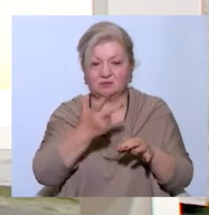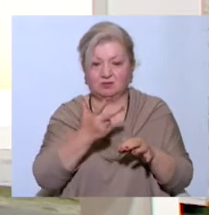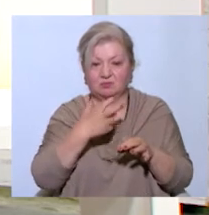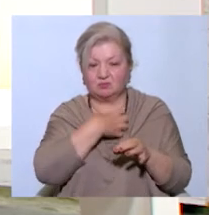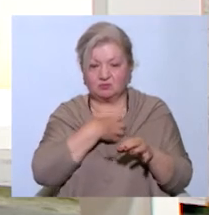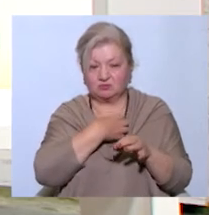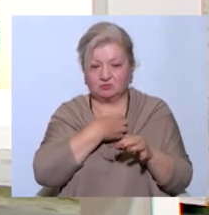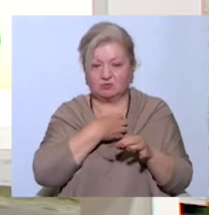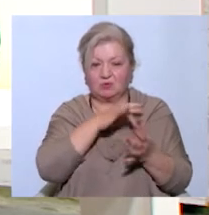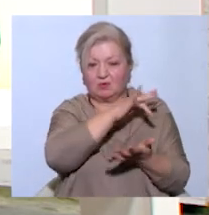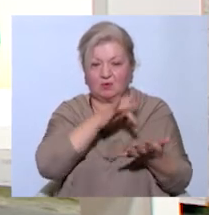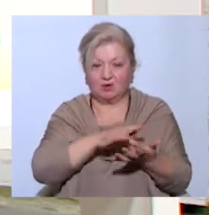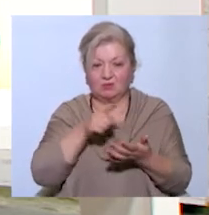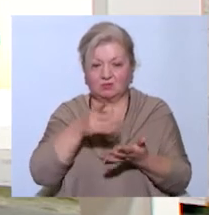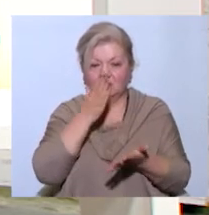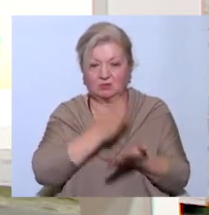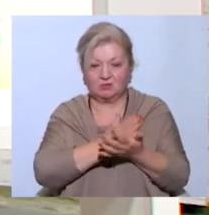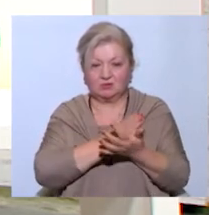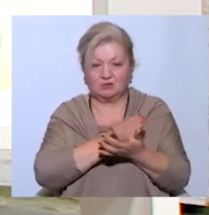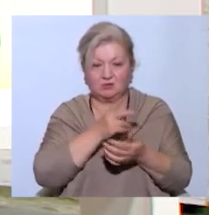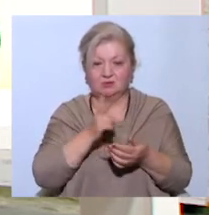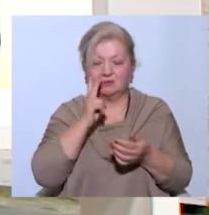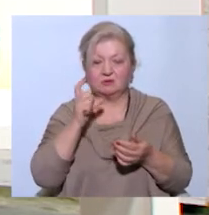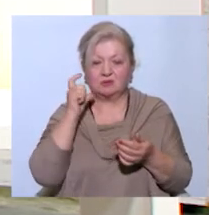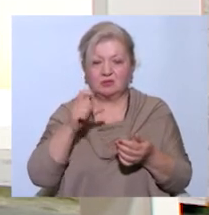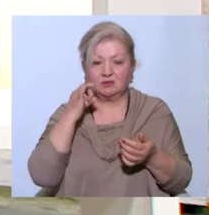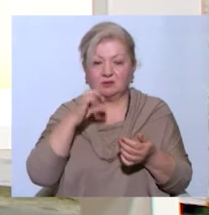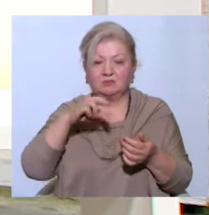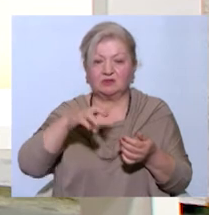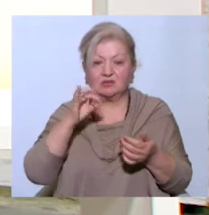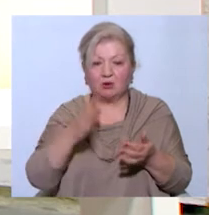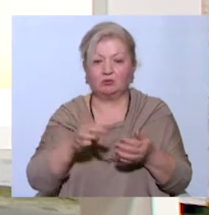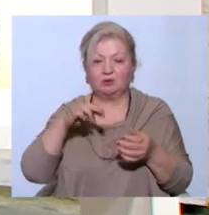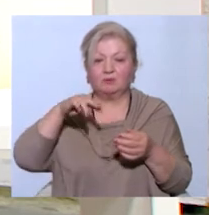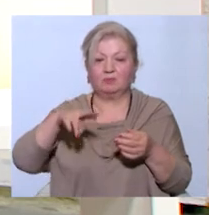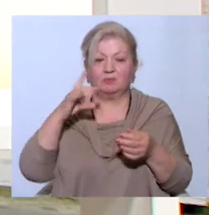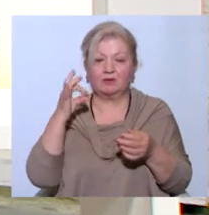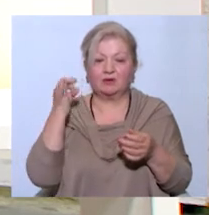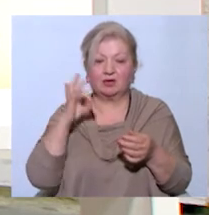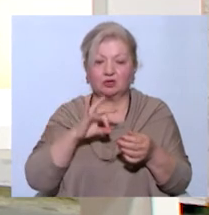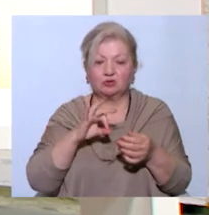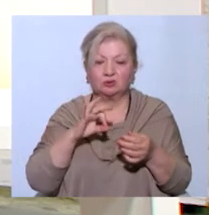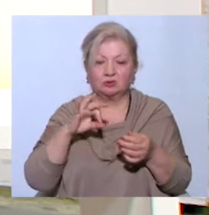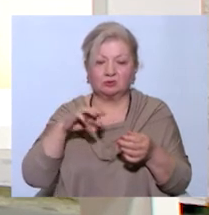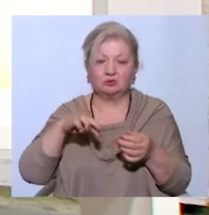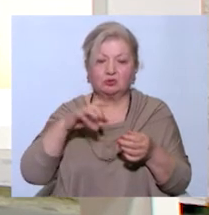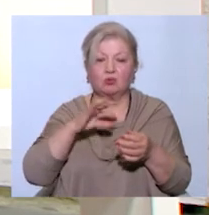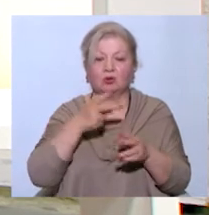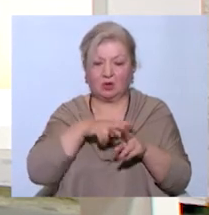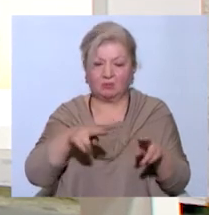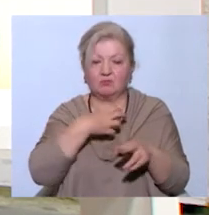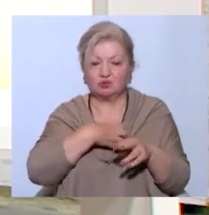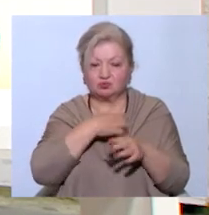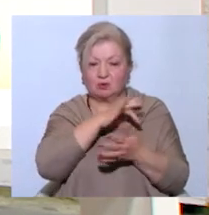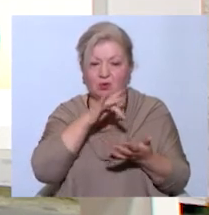თავისი ფუნქციები აქვს. ეს გახლავთ თავისთავად კეიპტაუნი, ეს არის პრეტორია, ასევე მნიშვნელოვანი ქალაქი